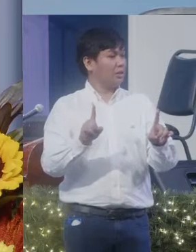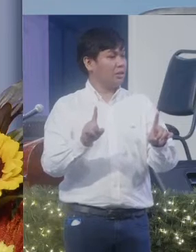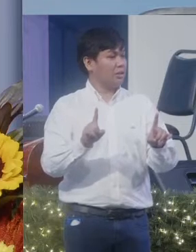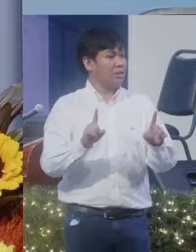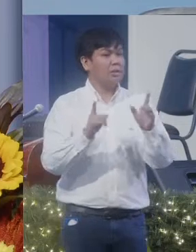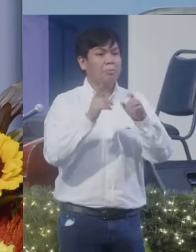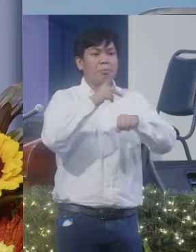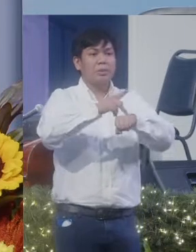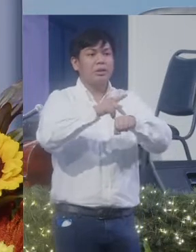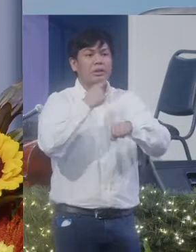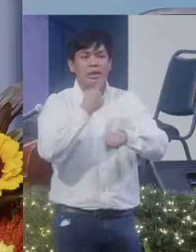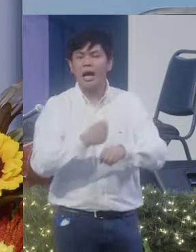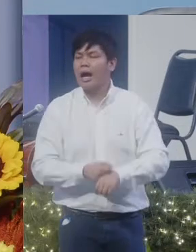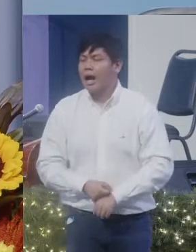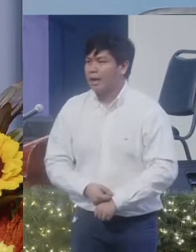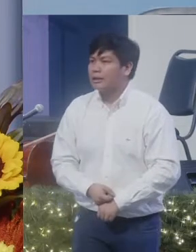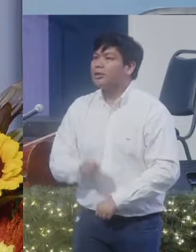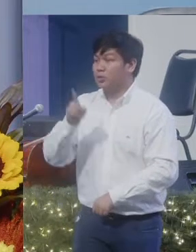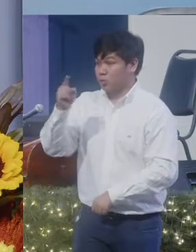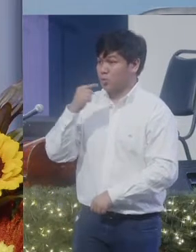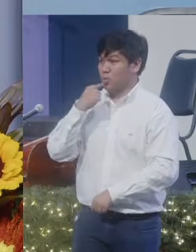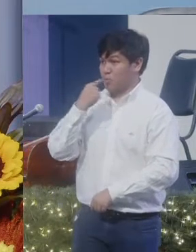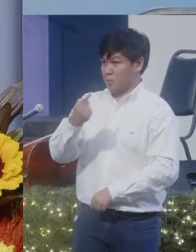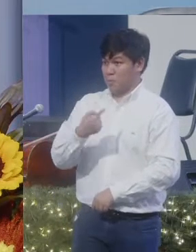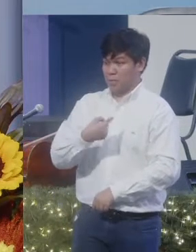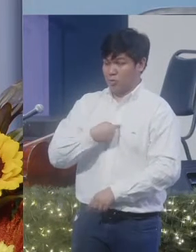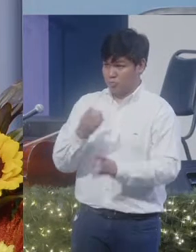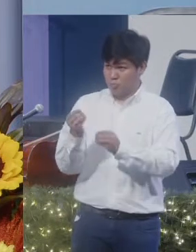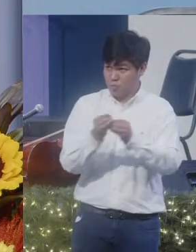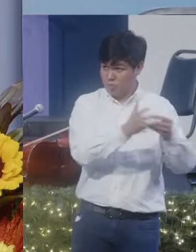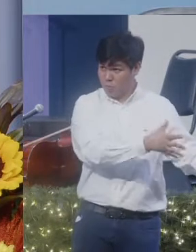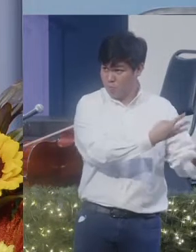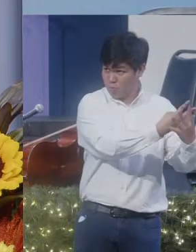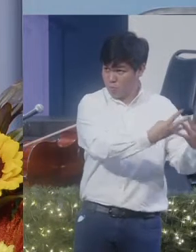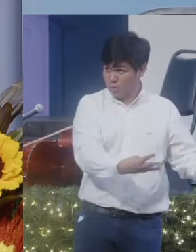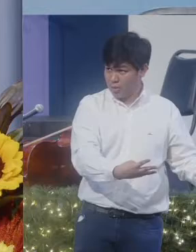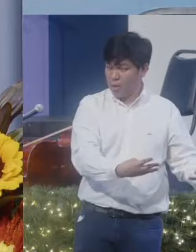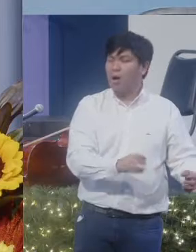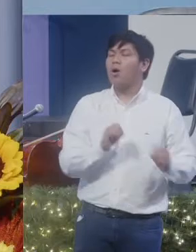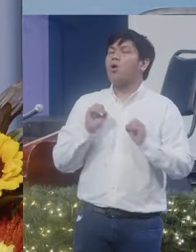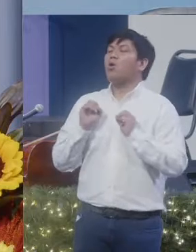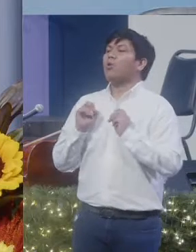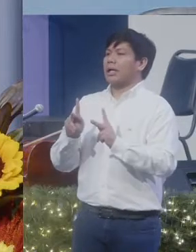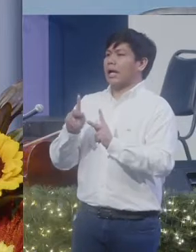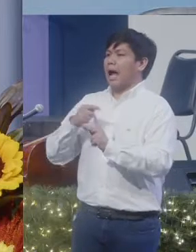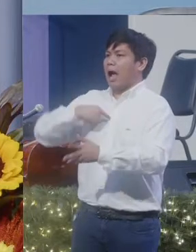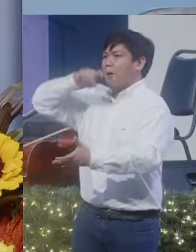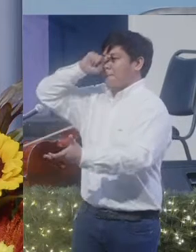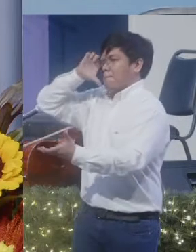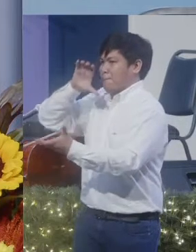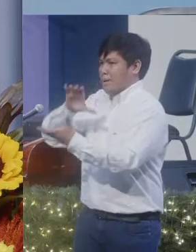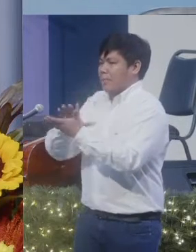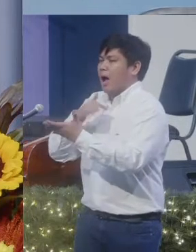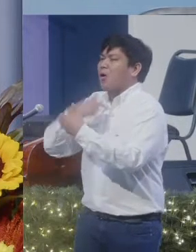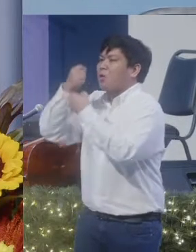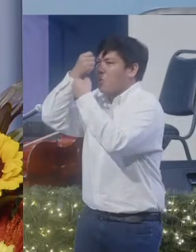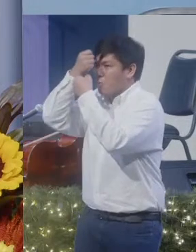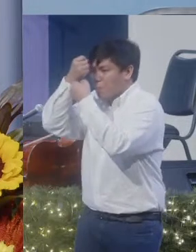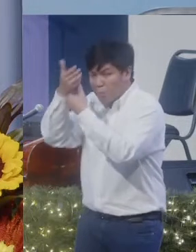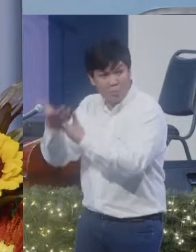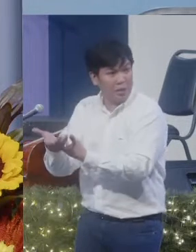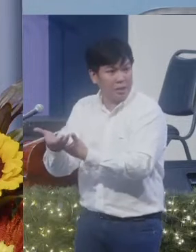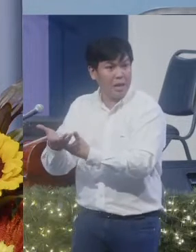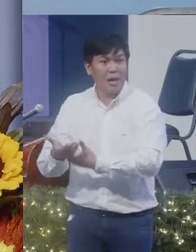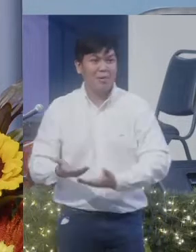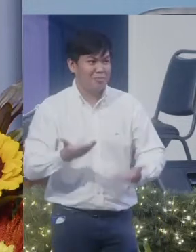word, I will. Siguro, Panginoon, hindi muna ako dapat sumunod sa iyo,